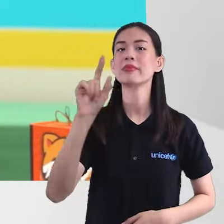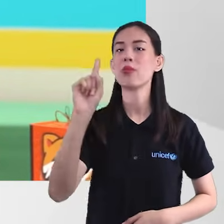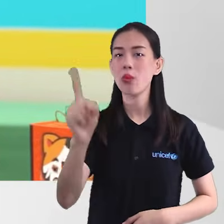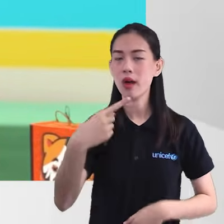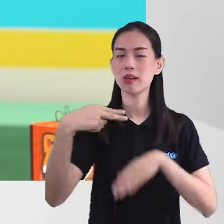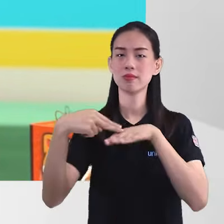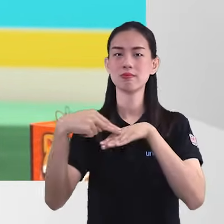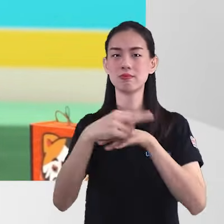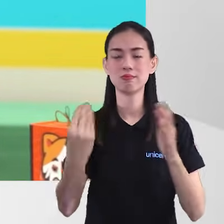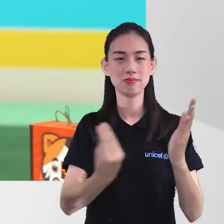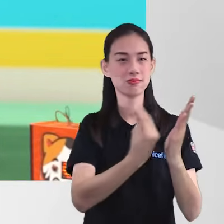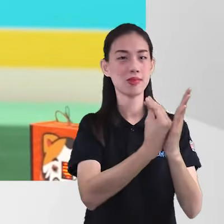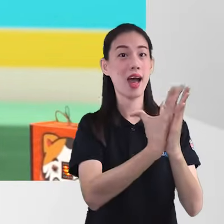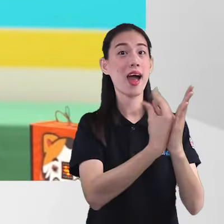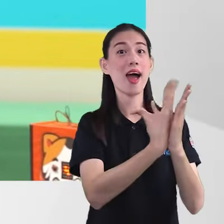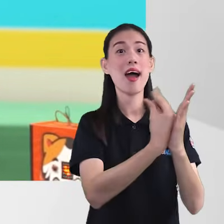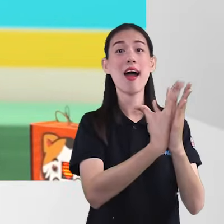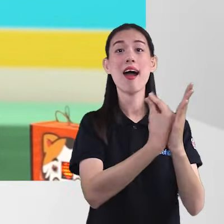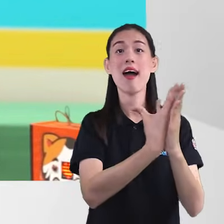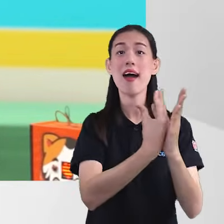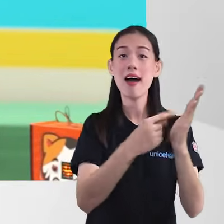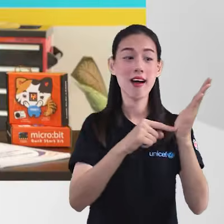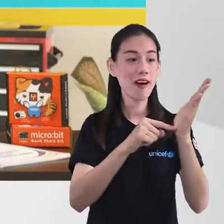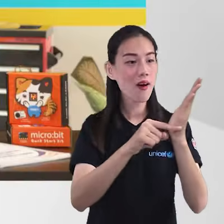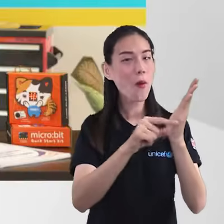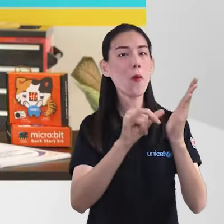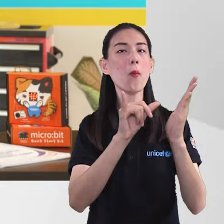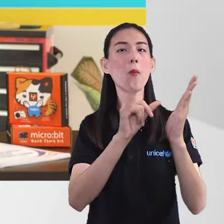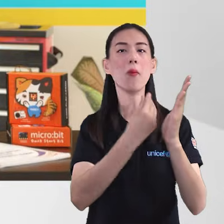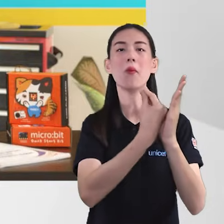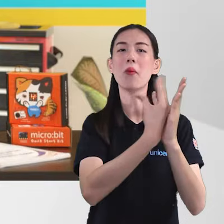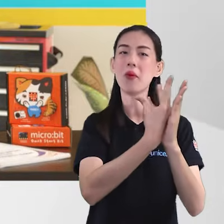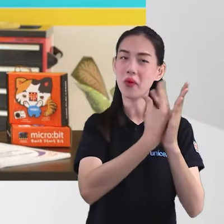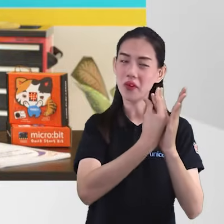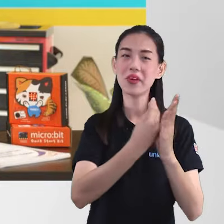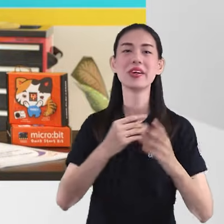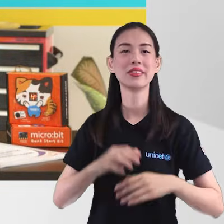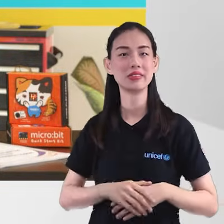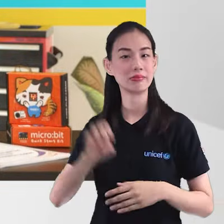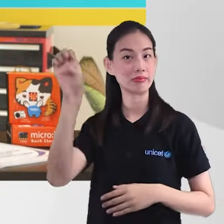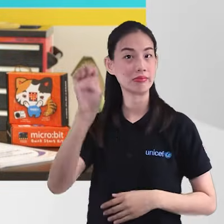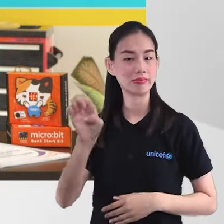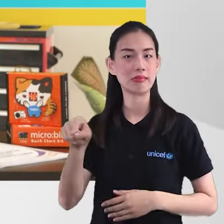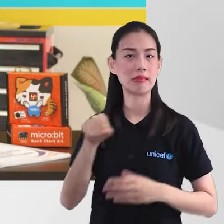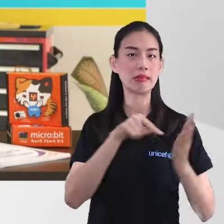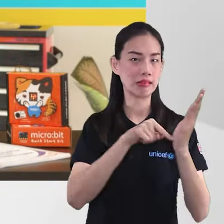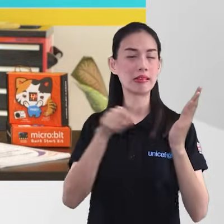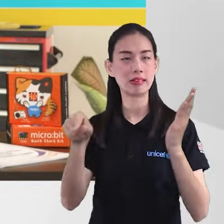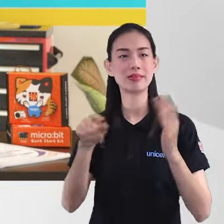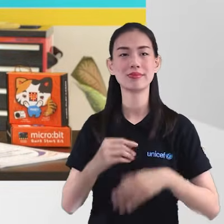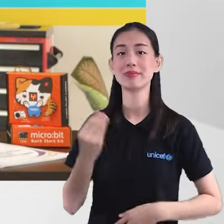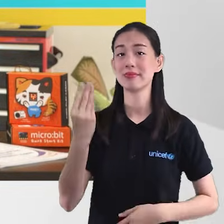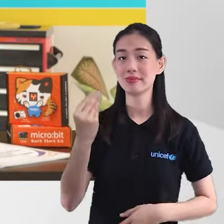untuk mengawal dan mengesan isyarat elektrik melalui pin yang ada padanya. Maksudnya, Microbit mampu untuk menghantar elektron untuk menyalakan lampu